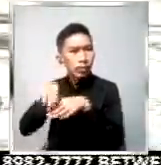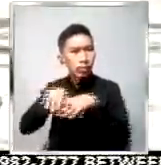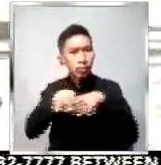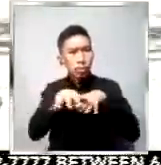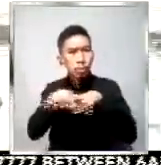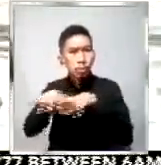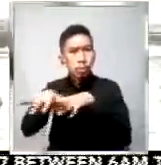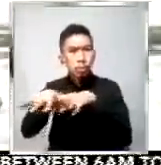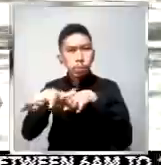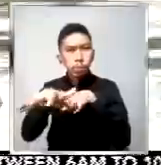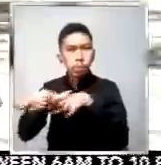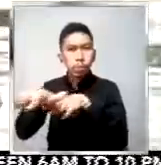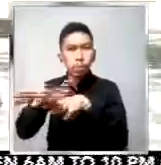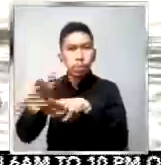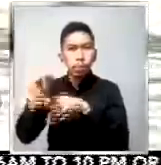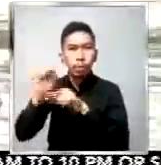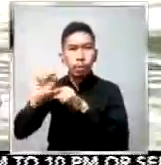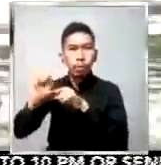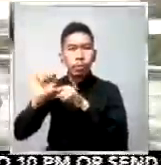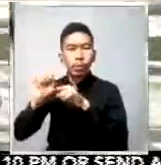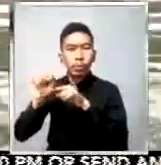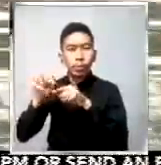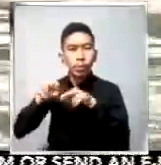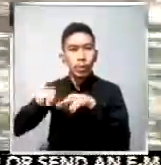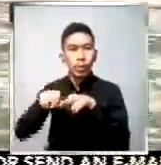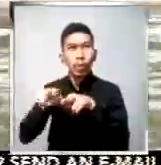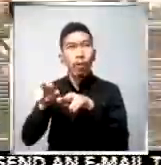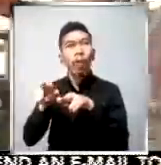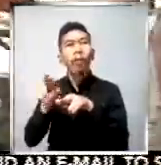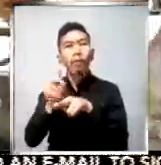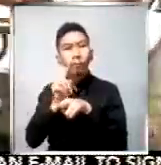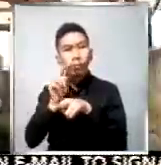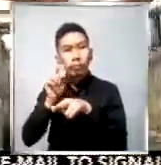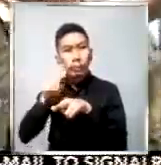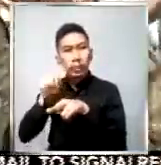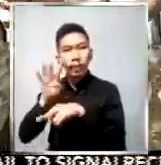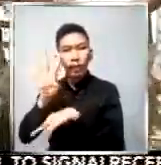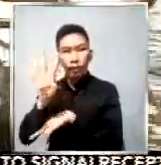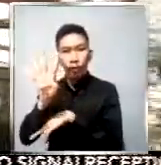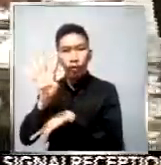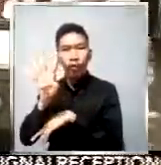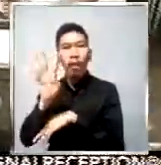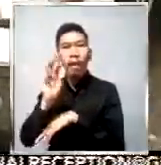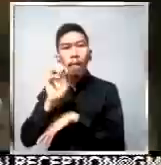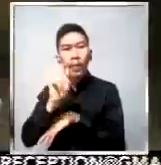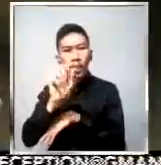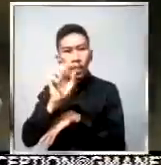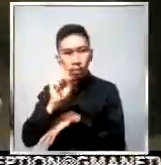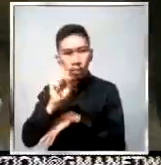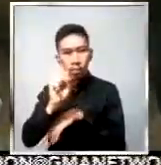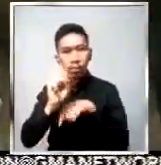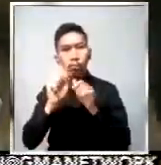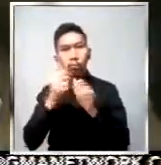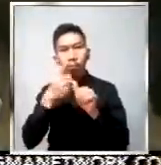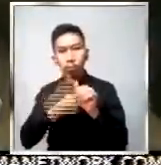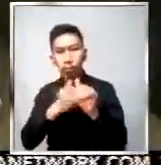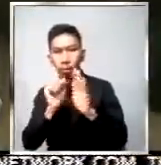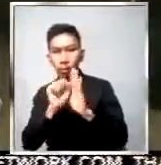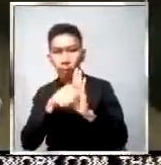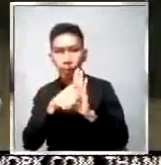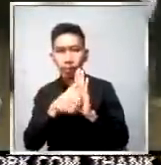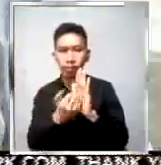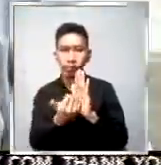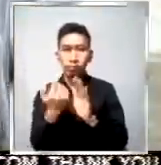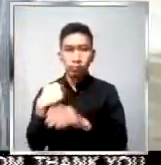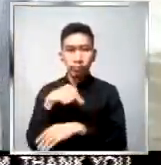o water current natin na 4 meters per second. Hindi tayo dapat maging kampante, on alert tayo dapat. At higit